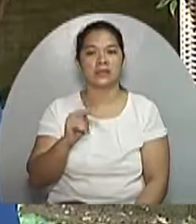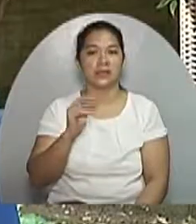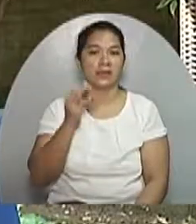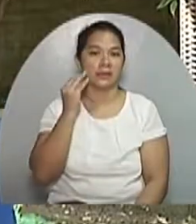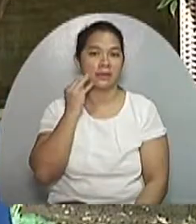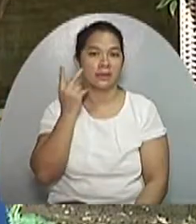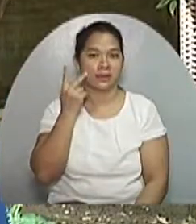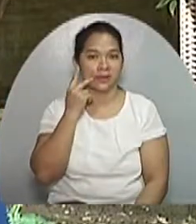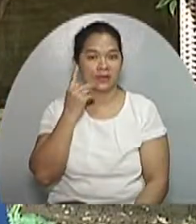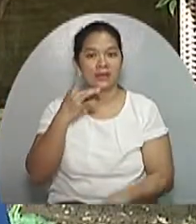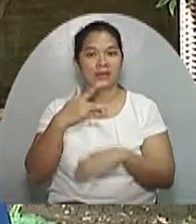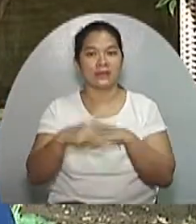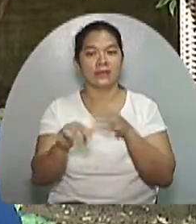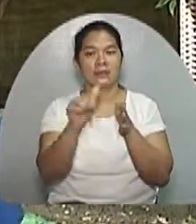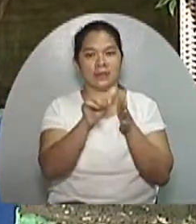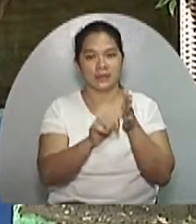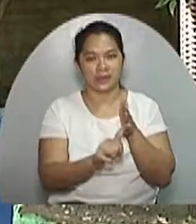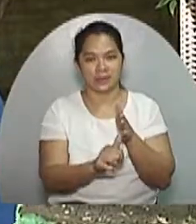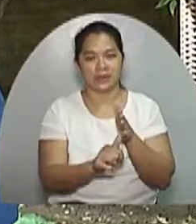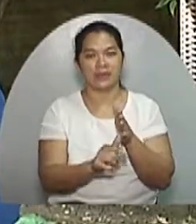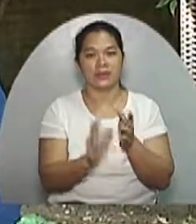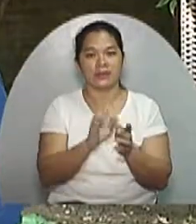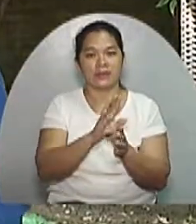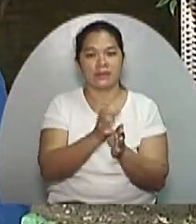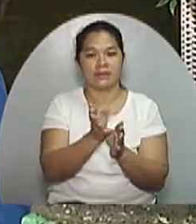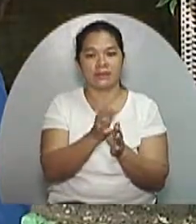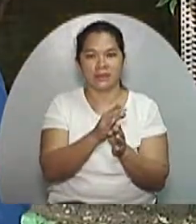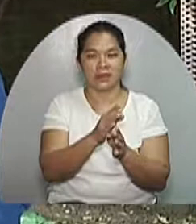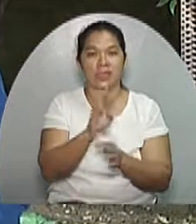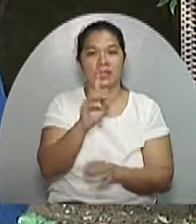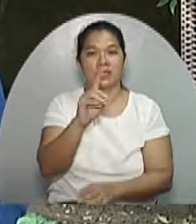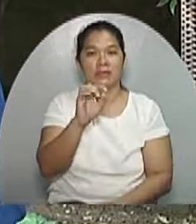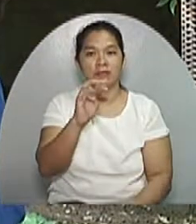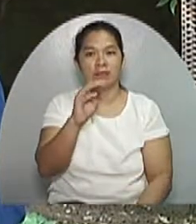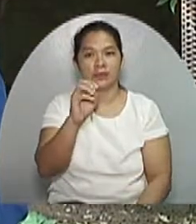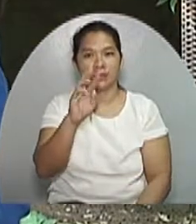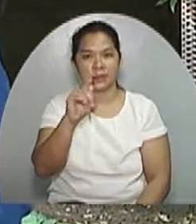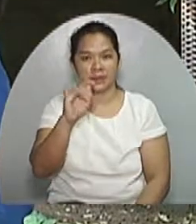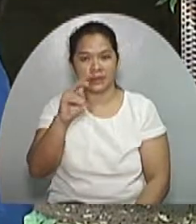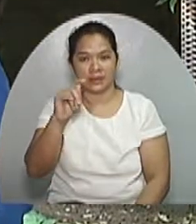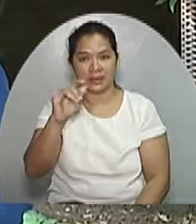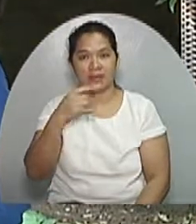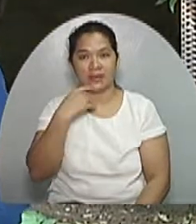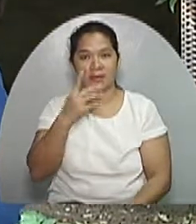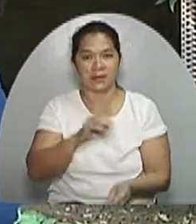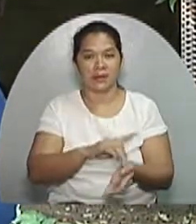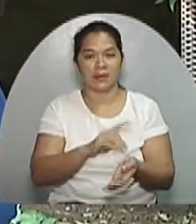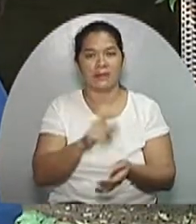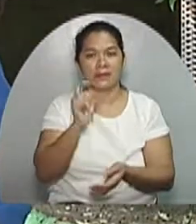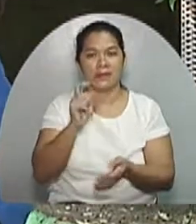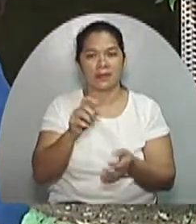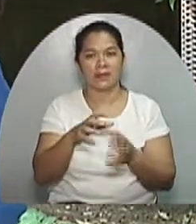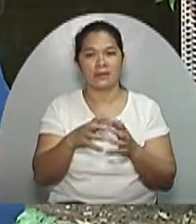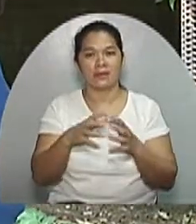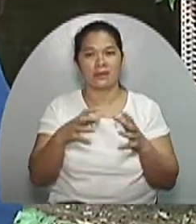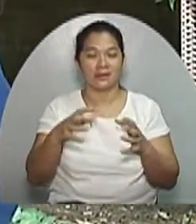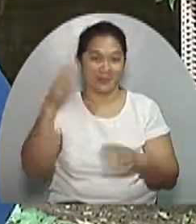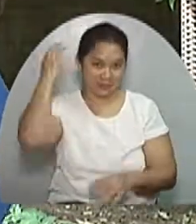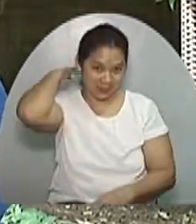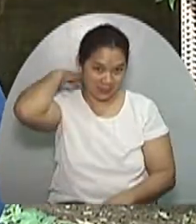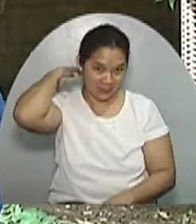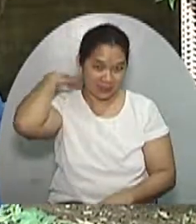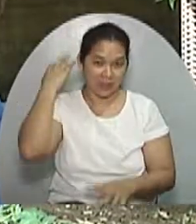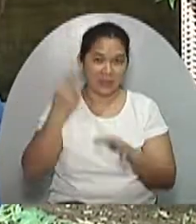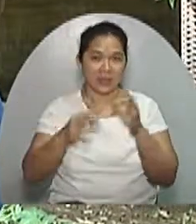Kinakailangan ni Marian ng agarang operasyon para makorekt ang kanyang deformity. dahil ayon sa doktor, mabilis ang paglaki ng